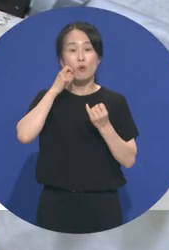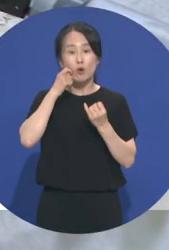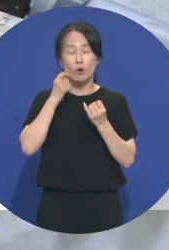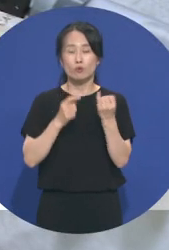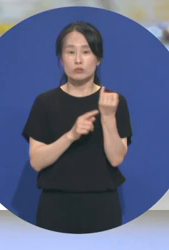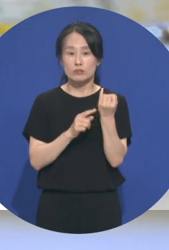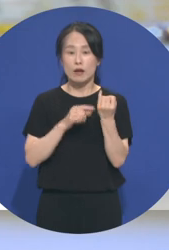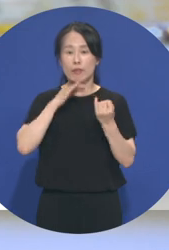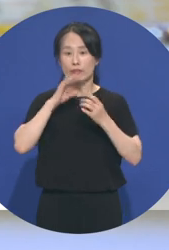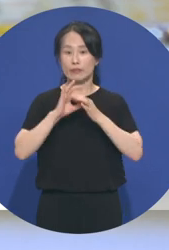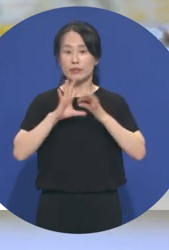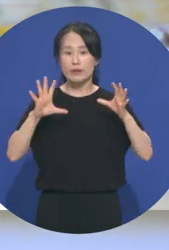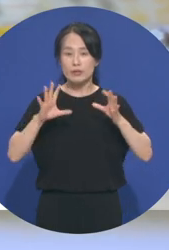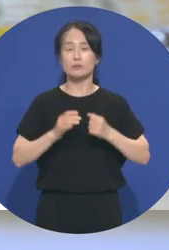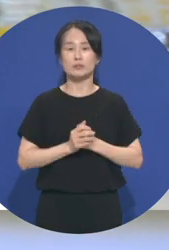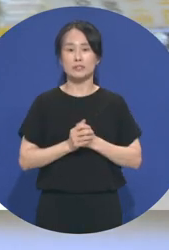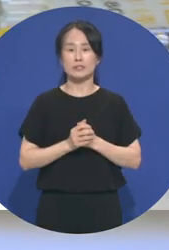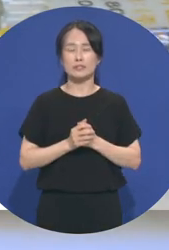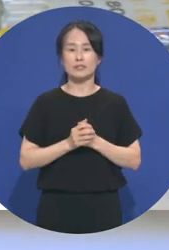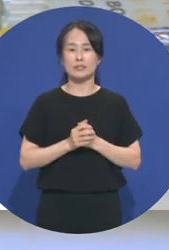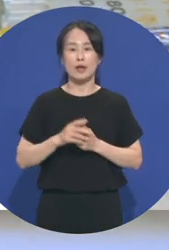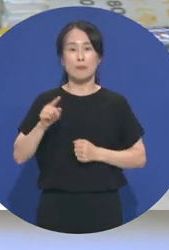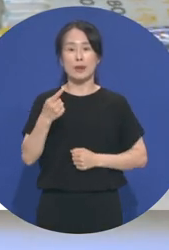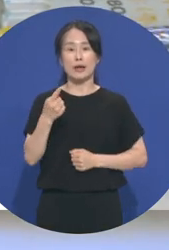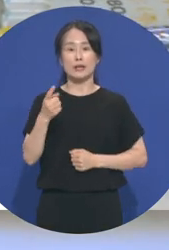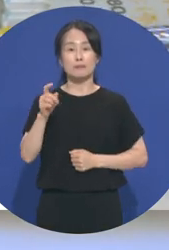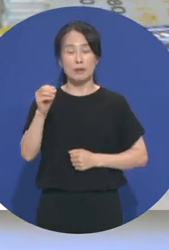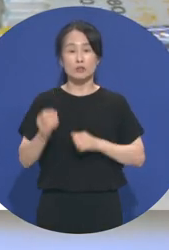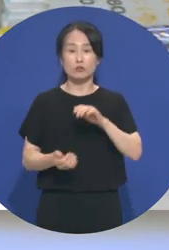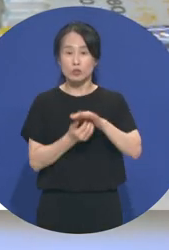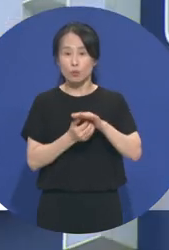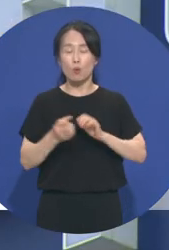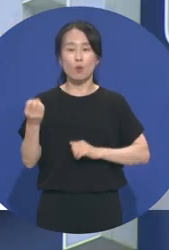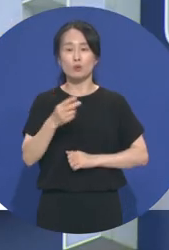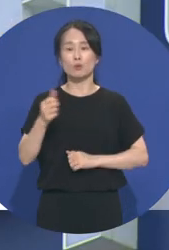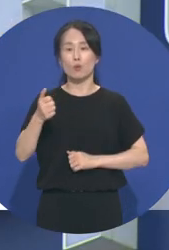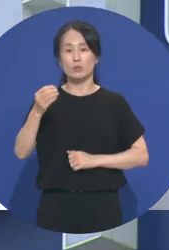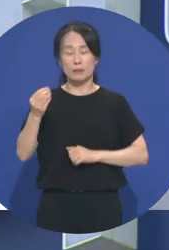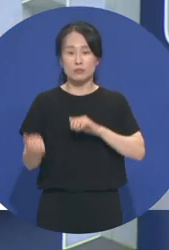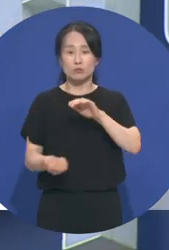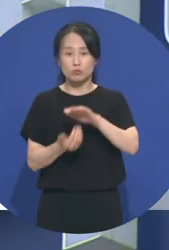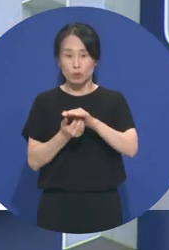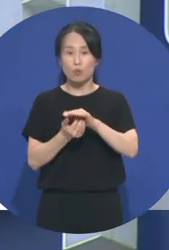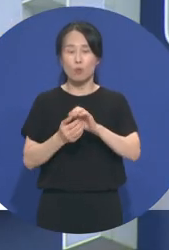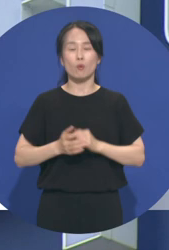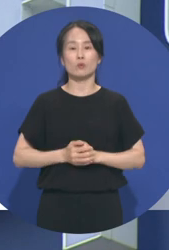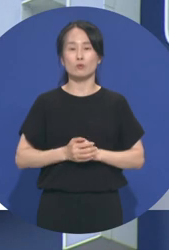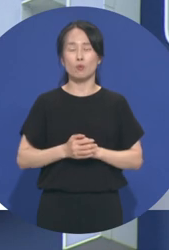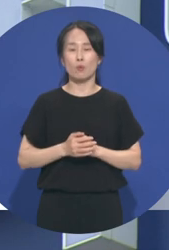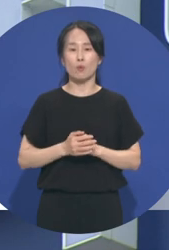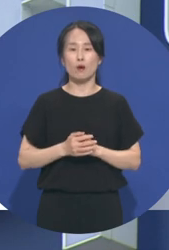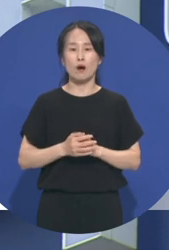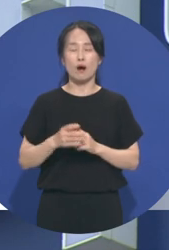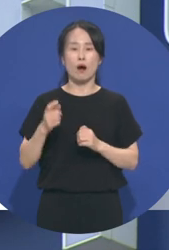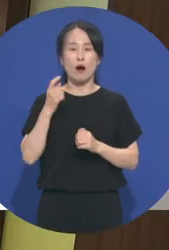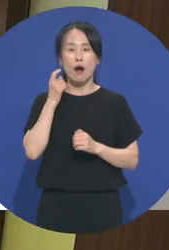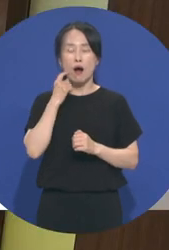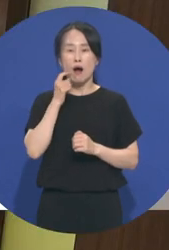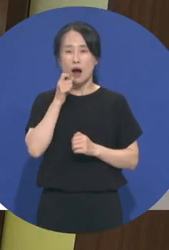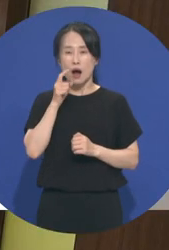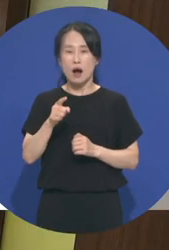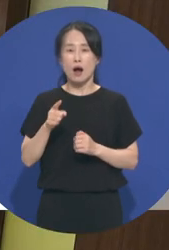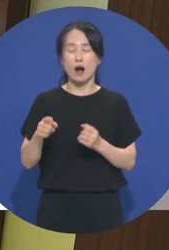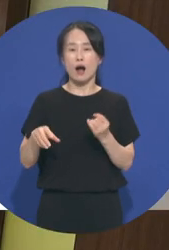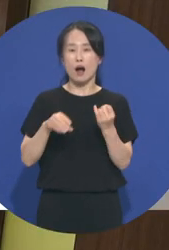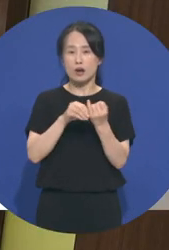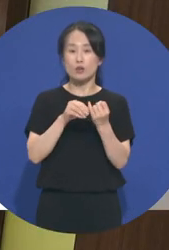난임 여성은 나이와 상관없이 신선배아 최대 110만 원, 동결배아 최대 50만 원, 인공수정 최대 30만 원